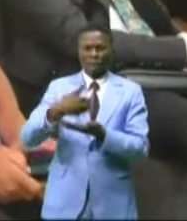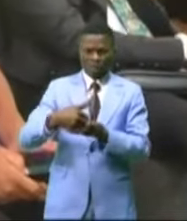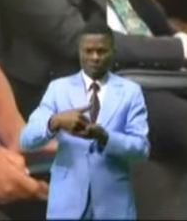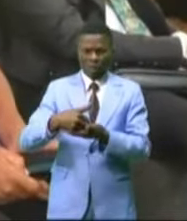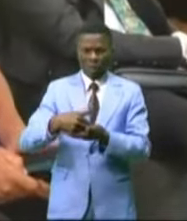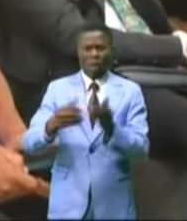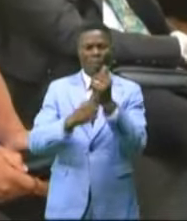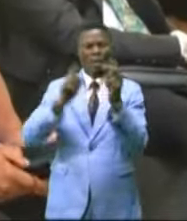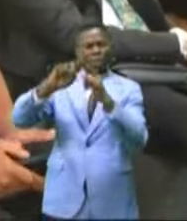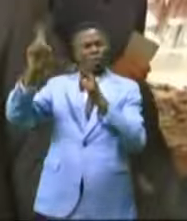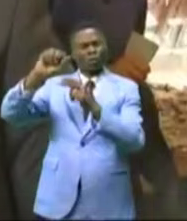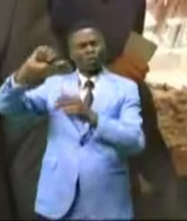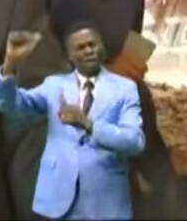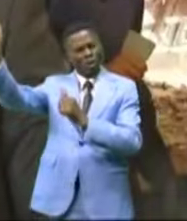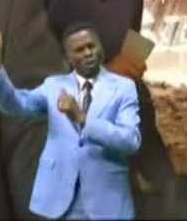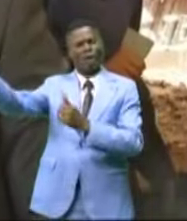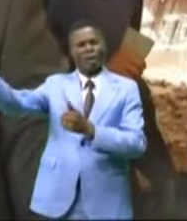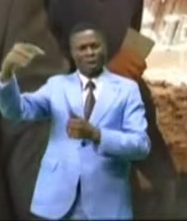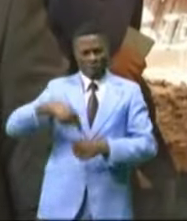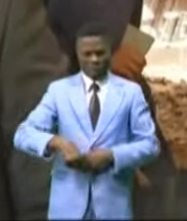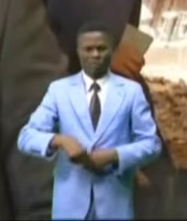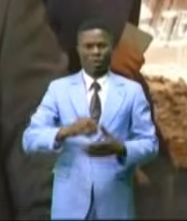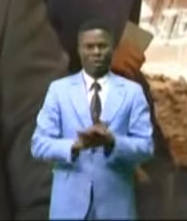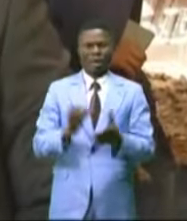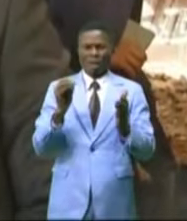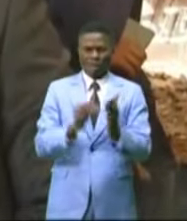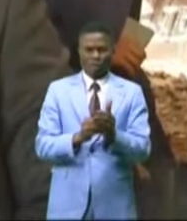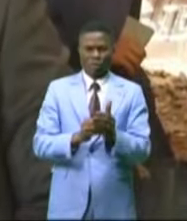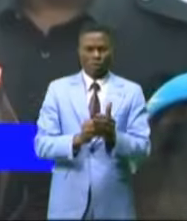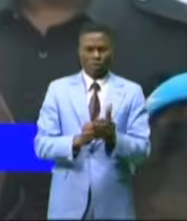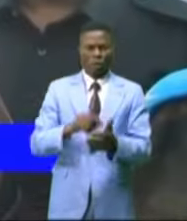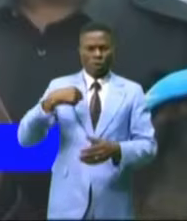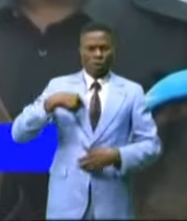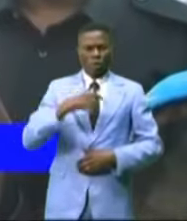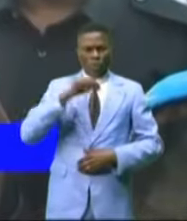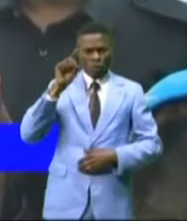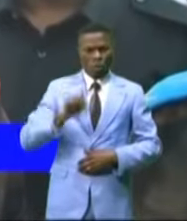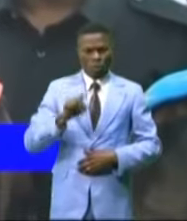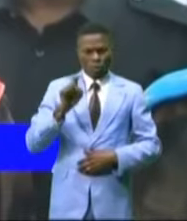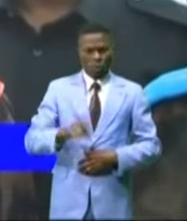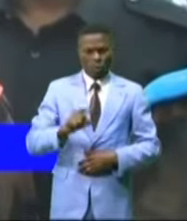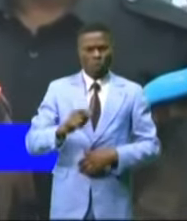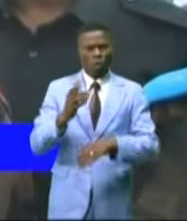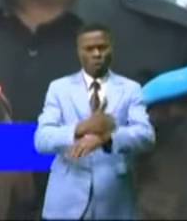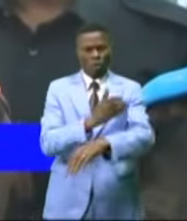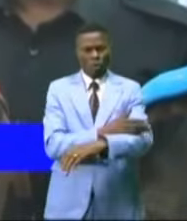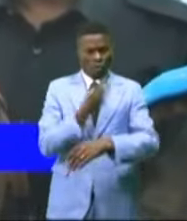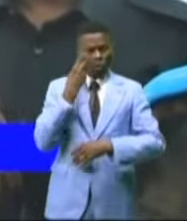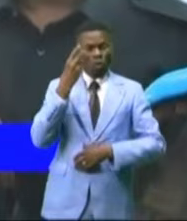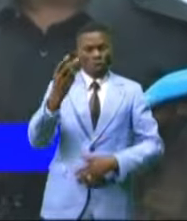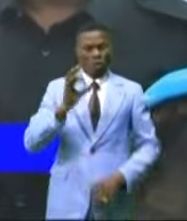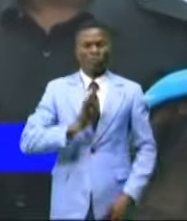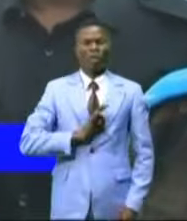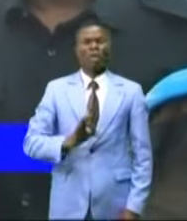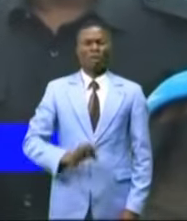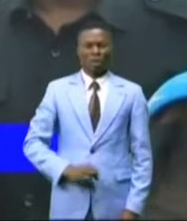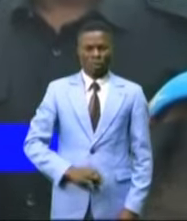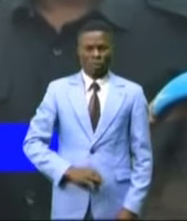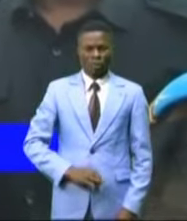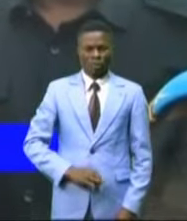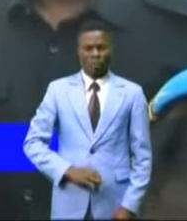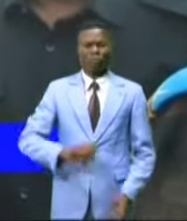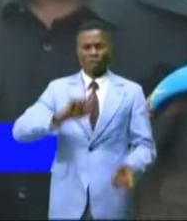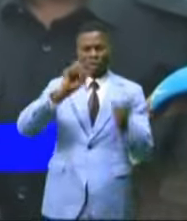déplacer dans leur milieu d'origine et en plus on doit avancer dans la vision du chef de l'État qui est la